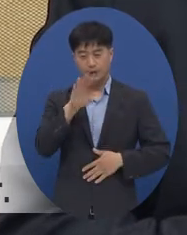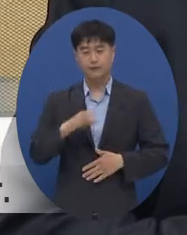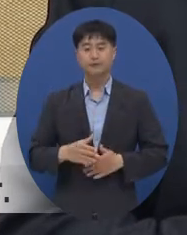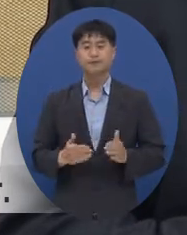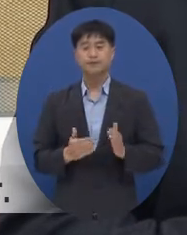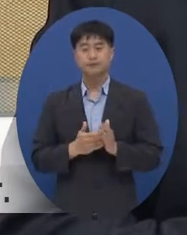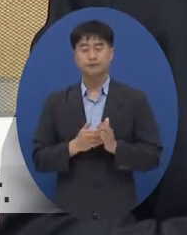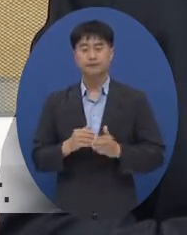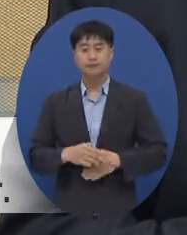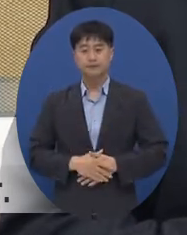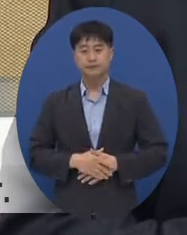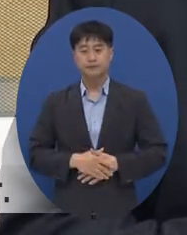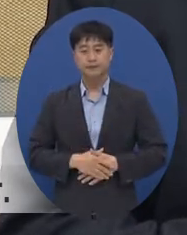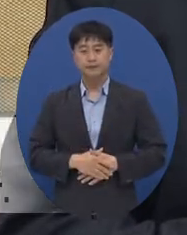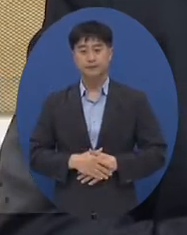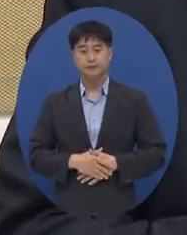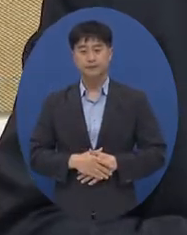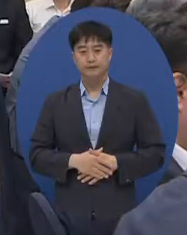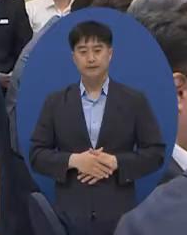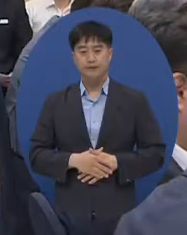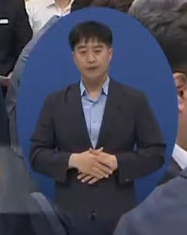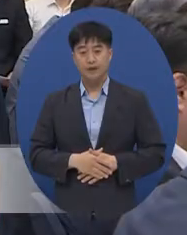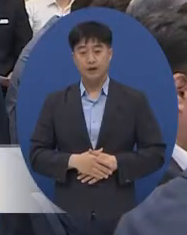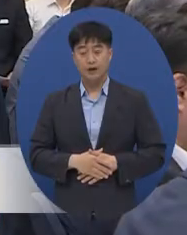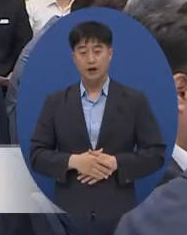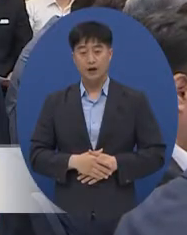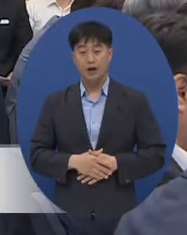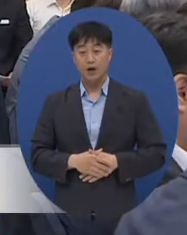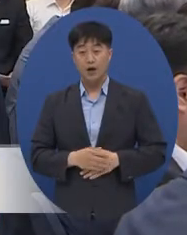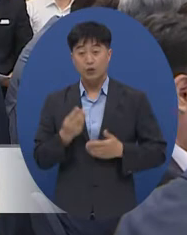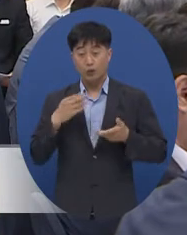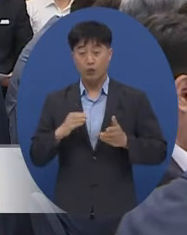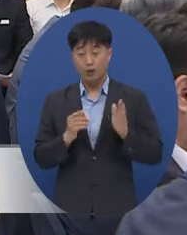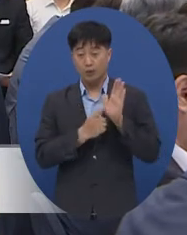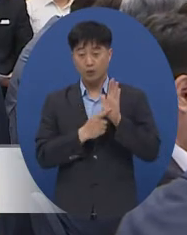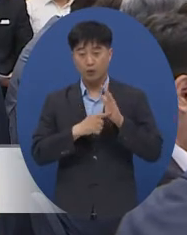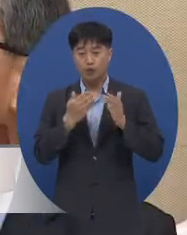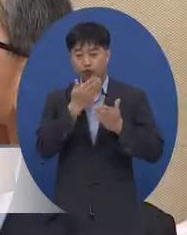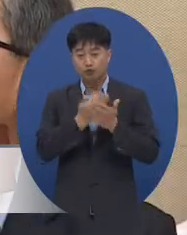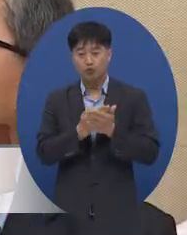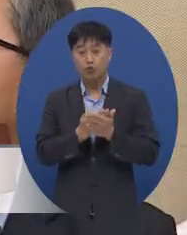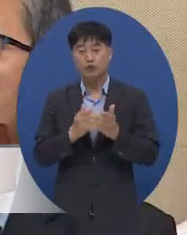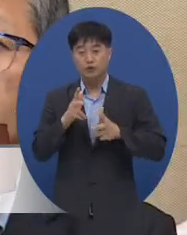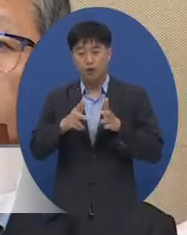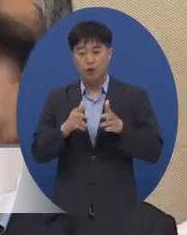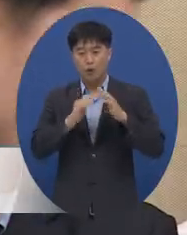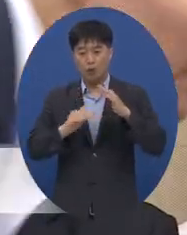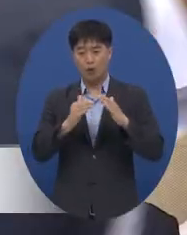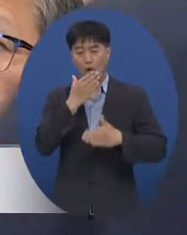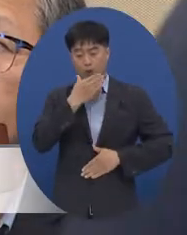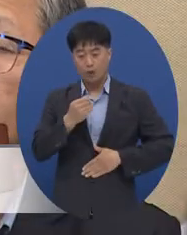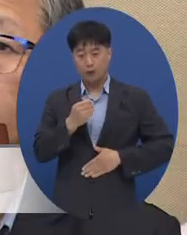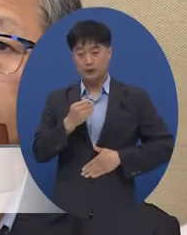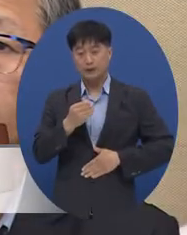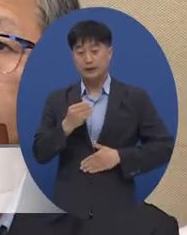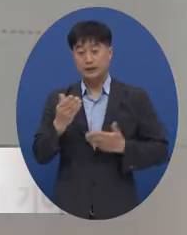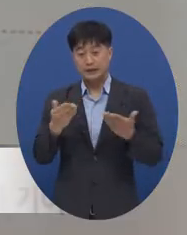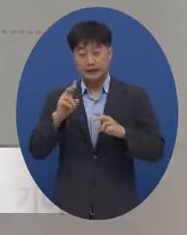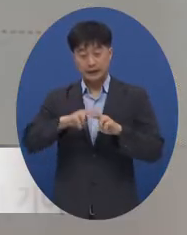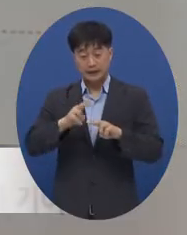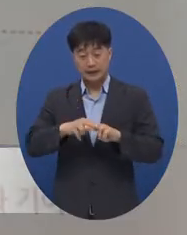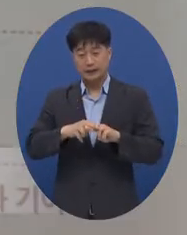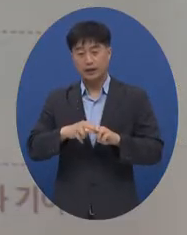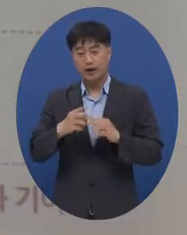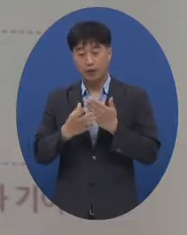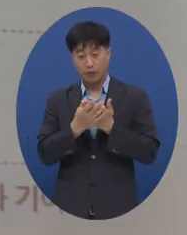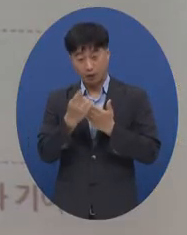저희가 최대한 협력하도록 하겠습니다. 이날 도가 발표한 주요 사업은 공정과 복지, 일자리, 남북평화협력 등 4대